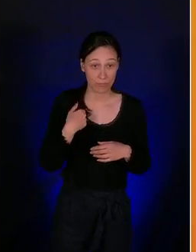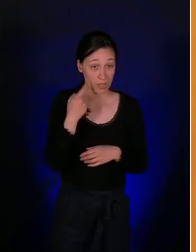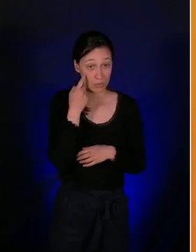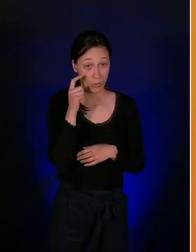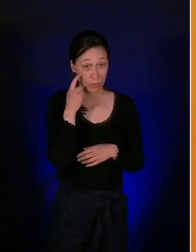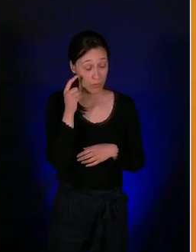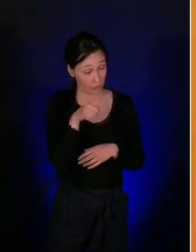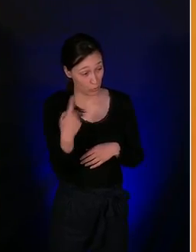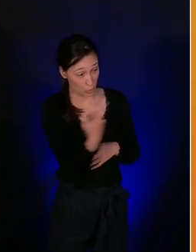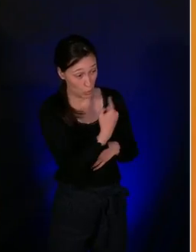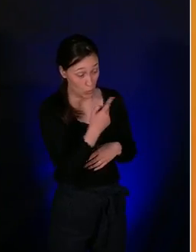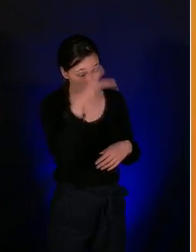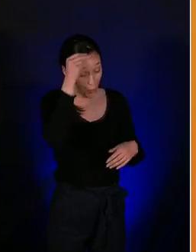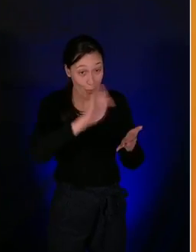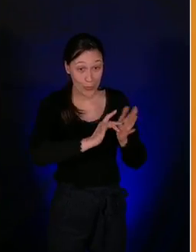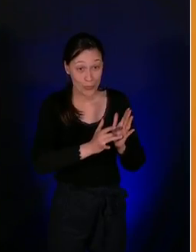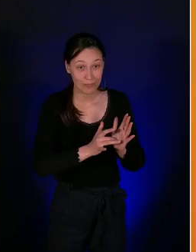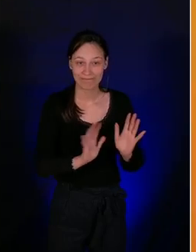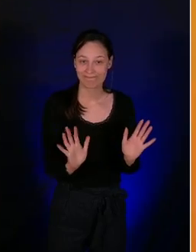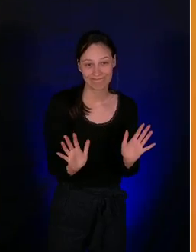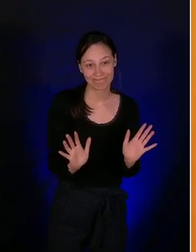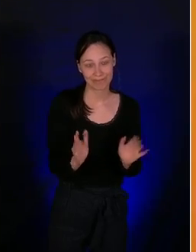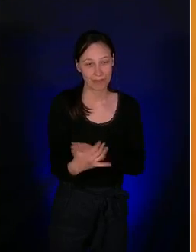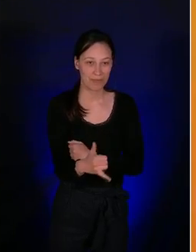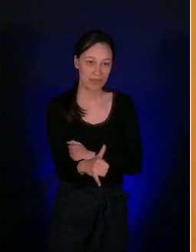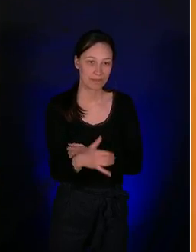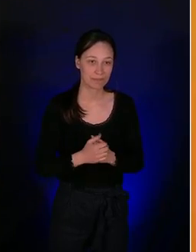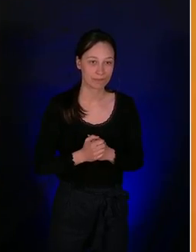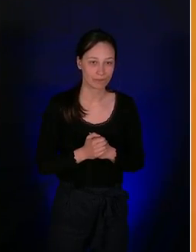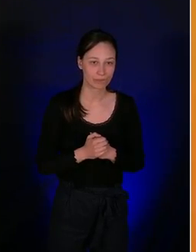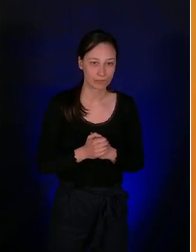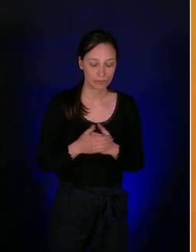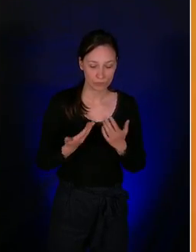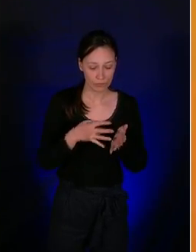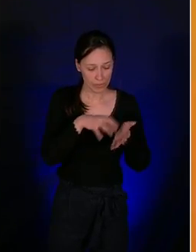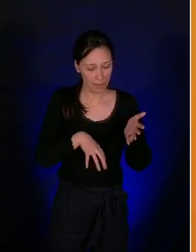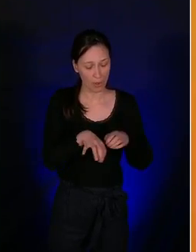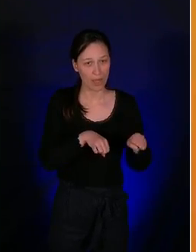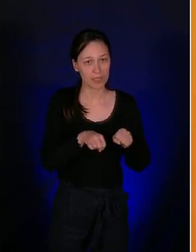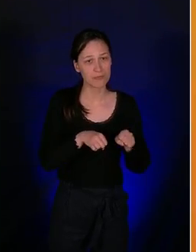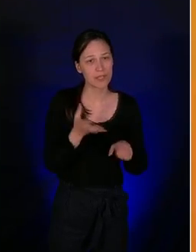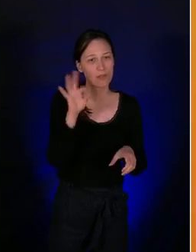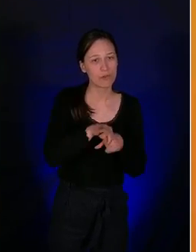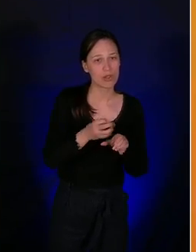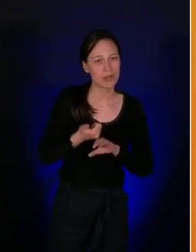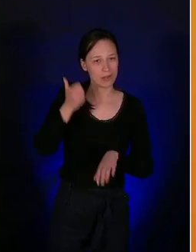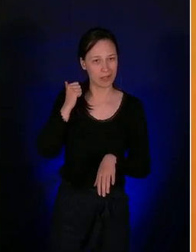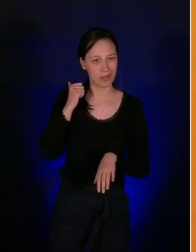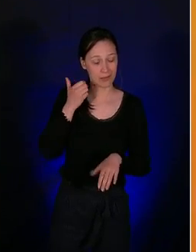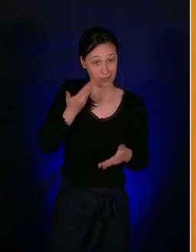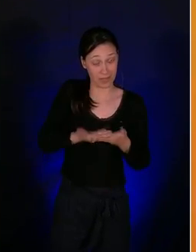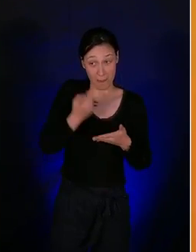monde n'a pas tout compris ni mesuré. Le rapport d'activité mis au vote hier est celui de toute la